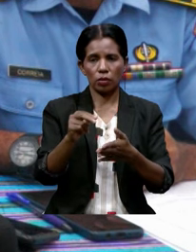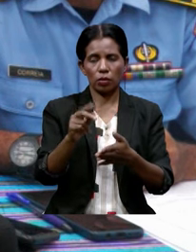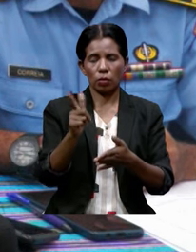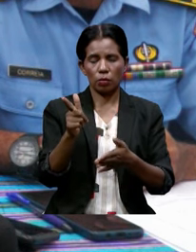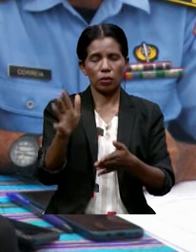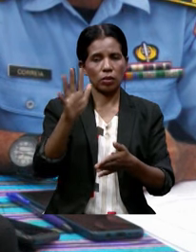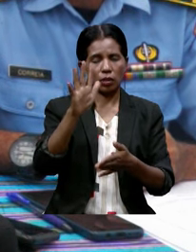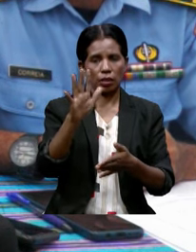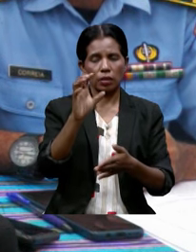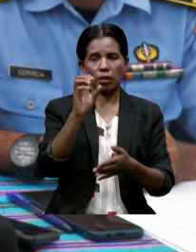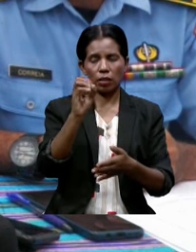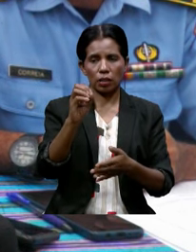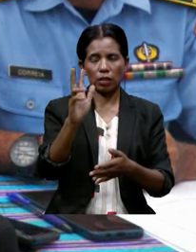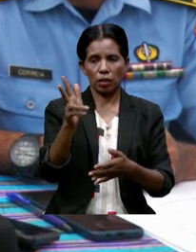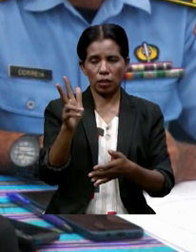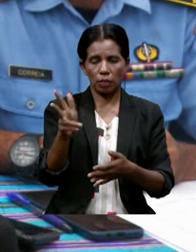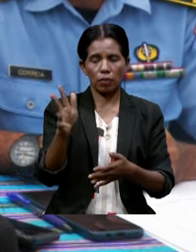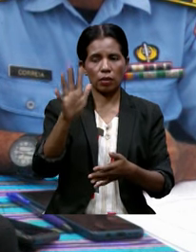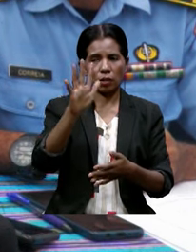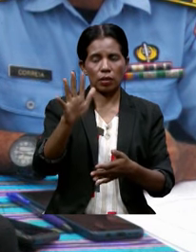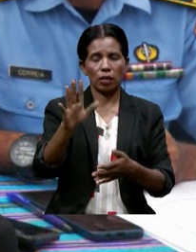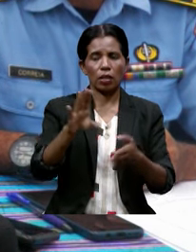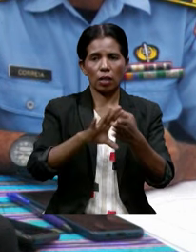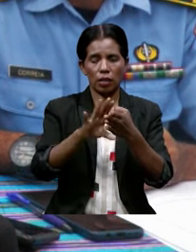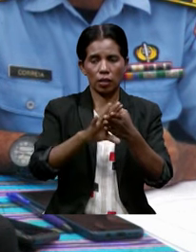23035 careta marca Mazda